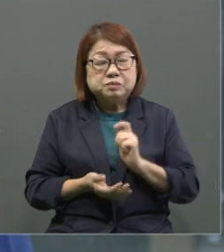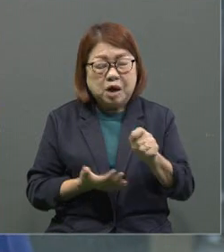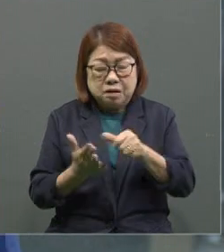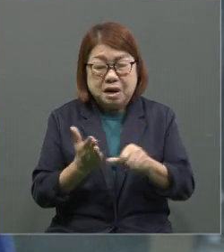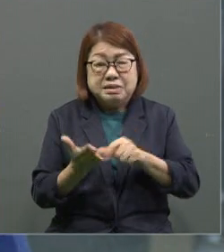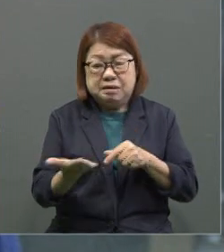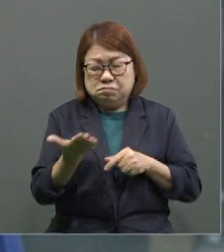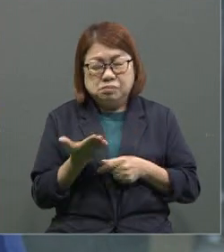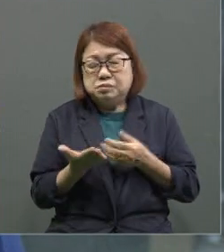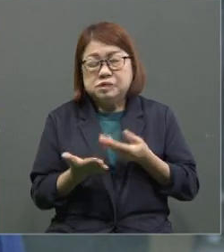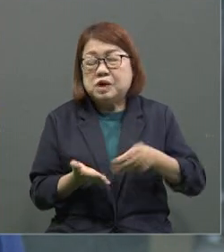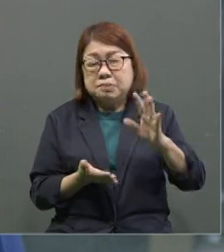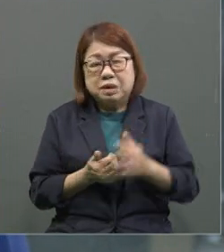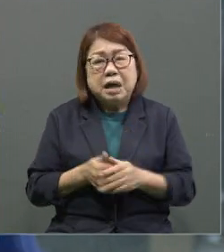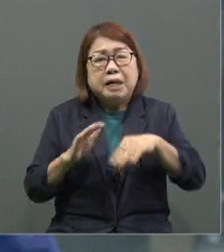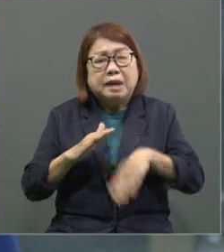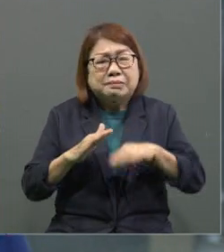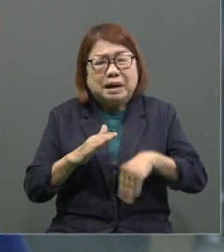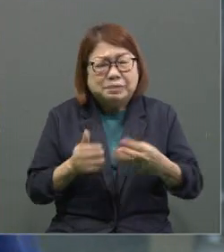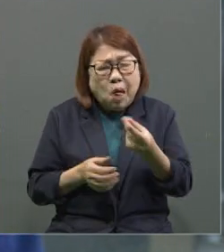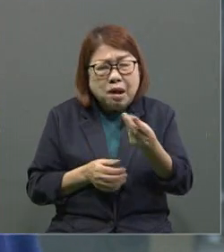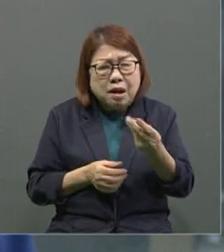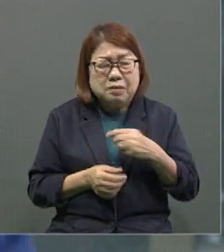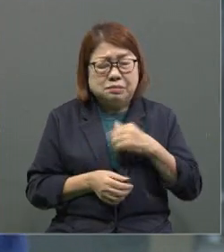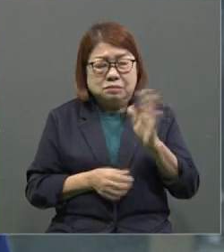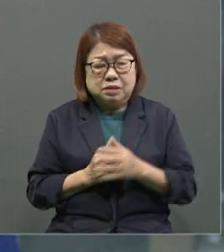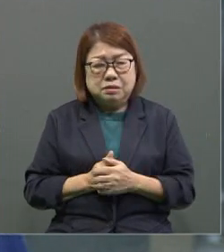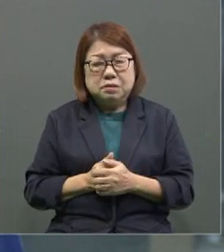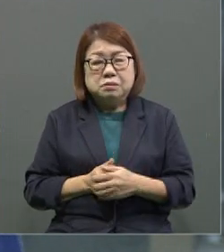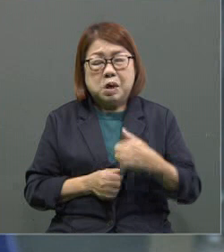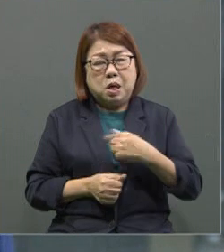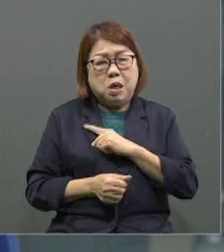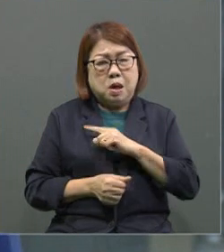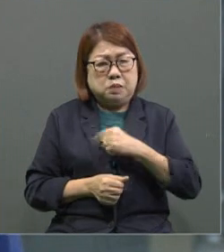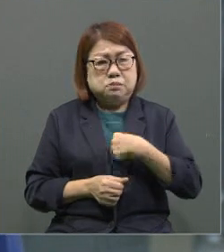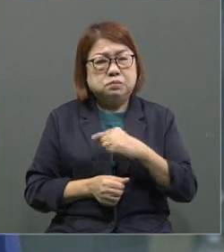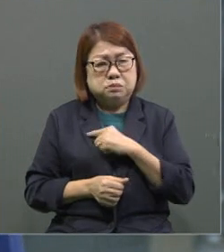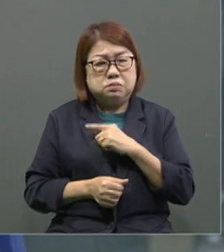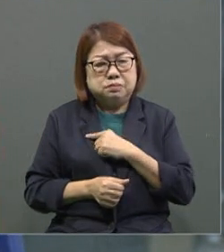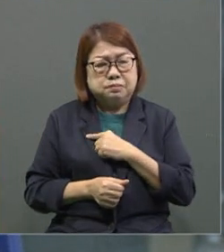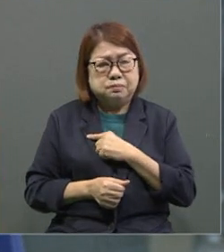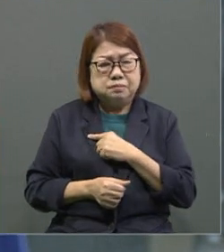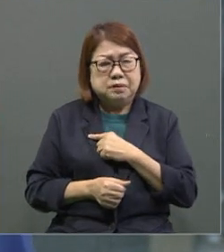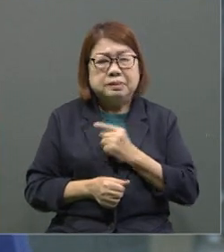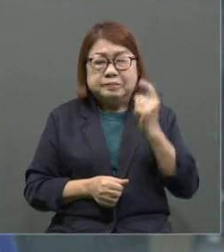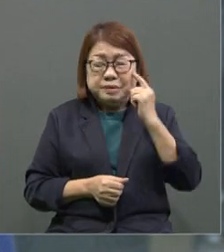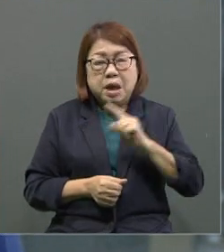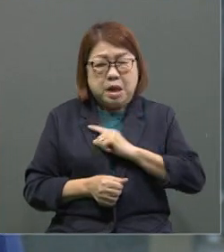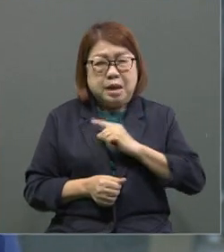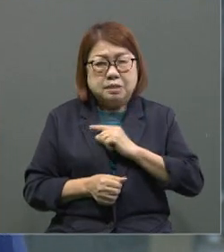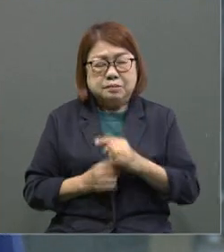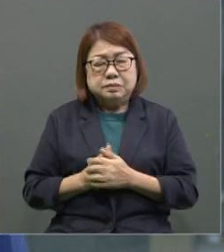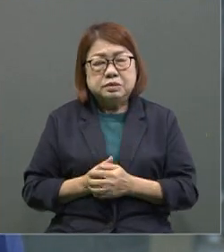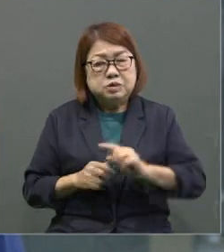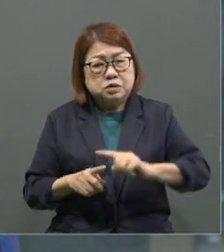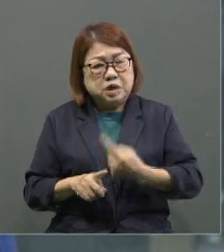เลยจะไม่ค่อยมีขั้นต่ำแต่ว่าผมว่าอย่างที่บอกว่าผมจะใช้การควบคุมการใช้บัตรเครดิตเหมือนตั้งตั้งกฎตัวเองไว้เลยว่า